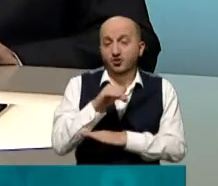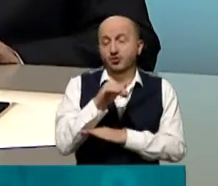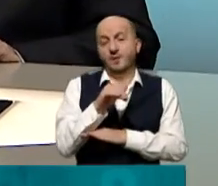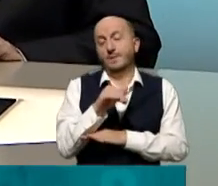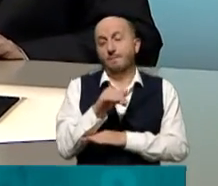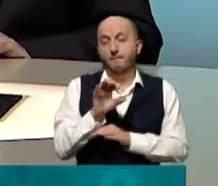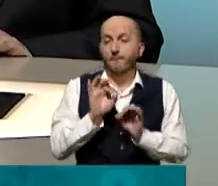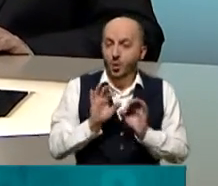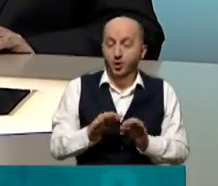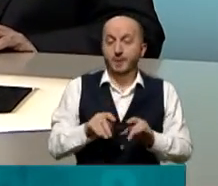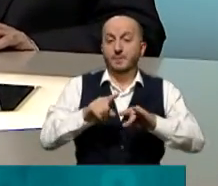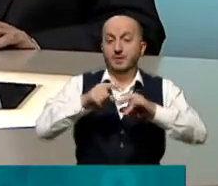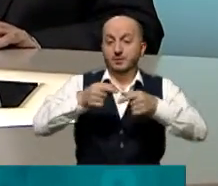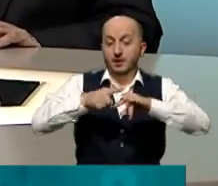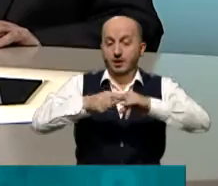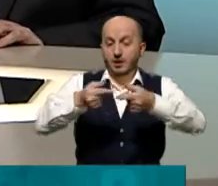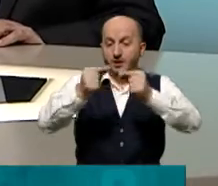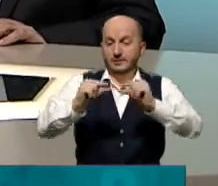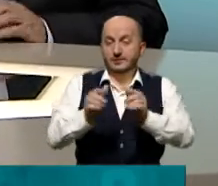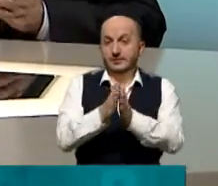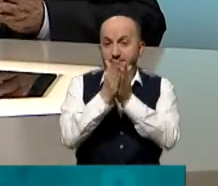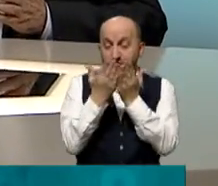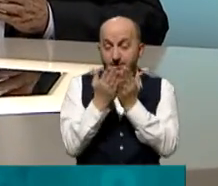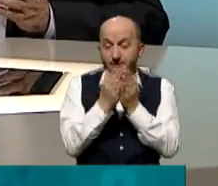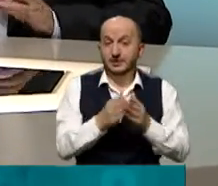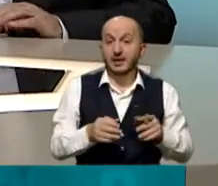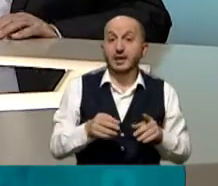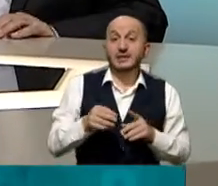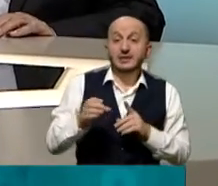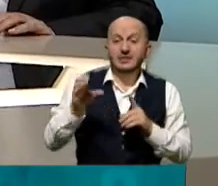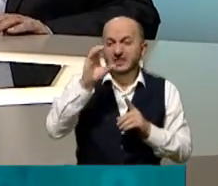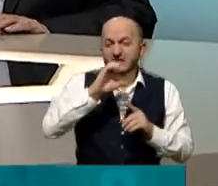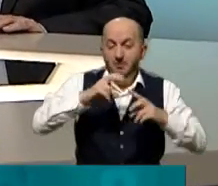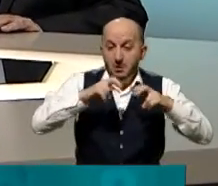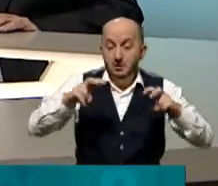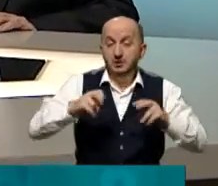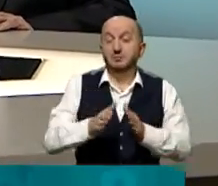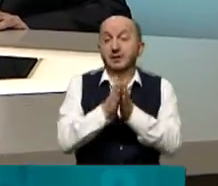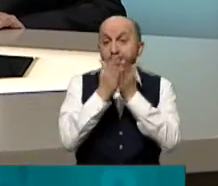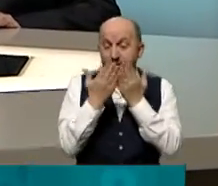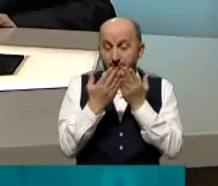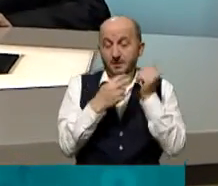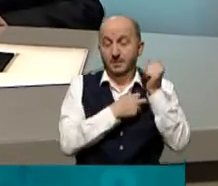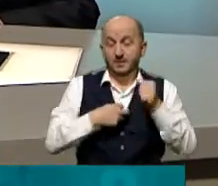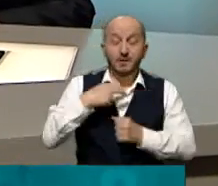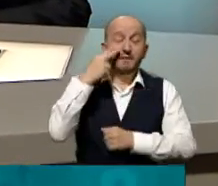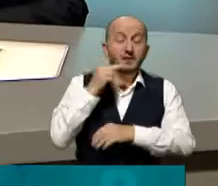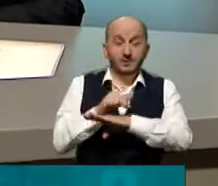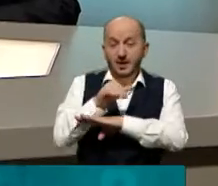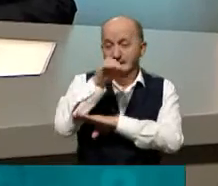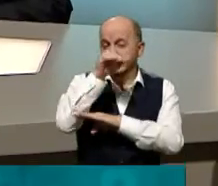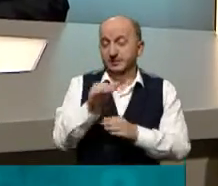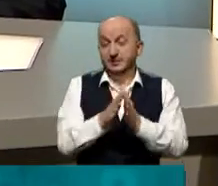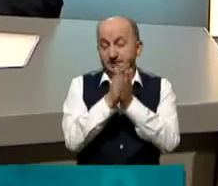böyle bir hadis kitabını, bir ilmihal kitabını yani temel bunları okumasını, Hazreti Peygamber'in hayatını içeren bir